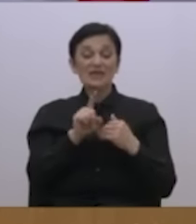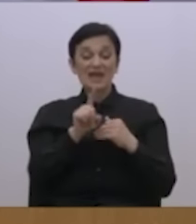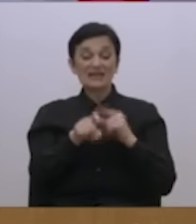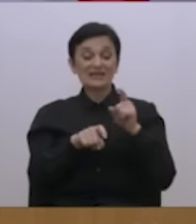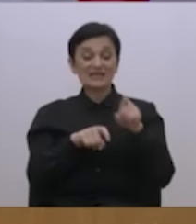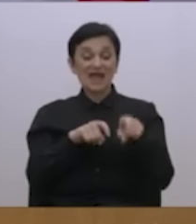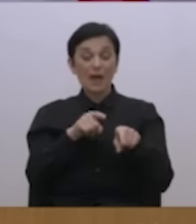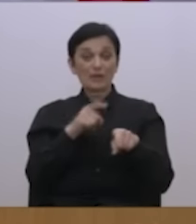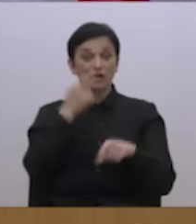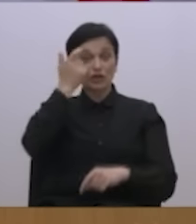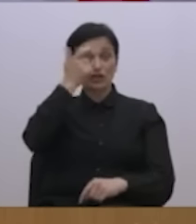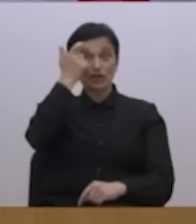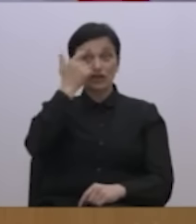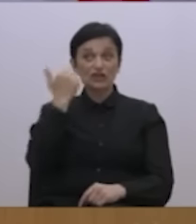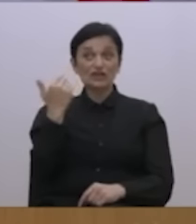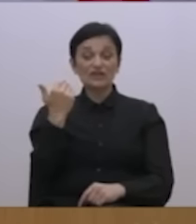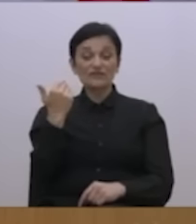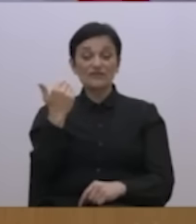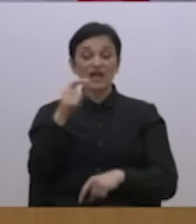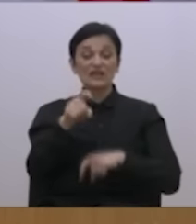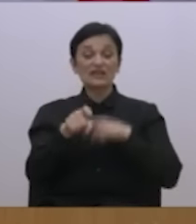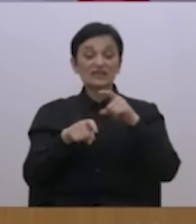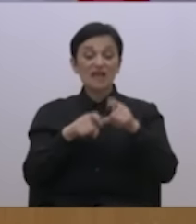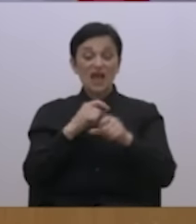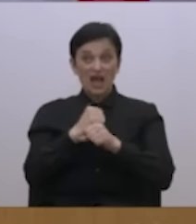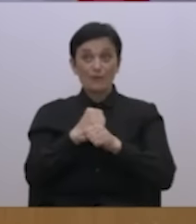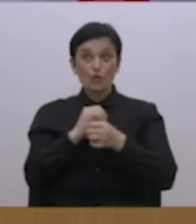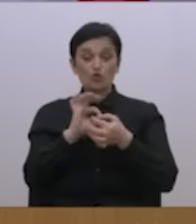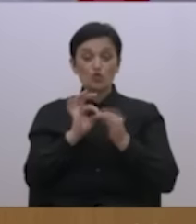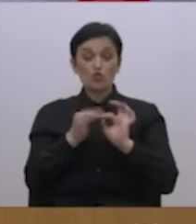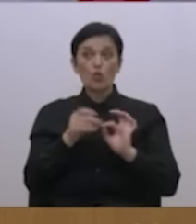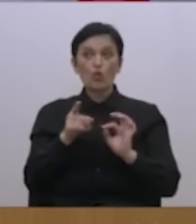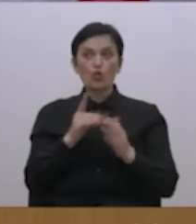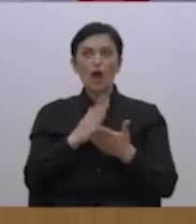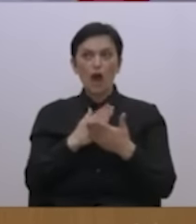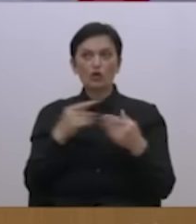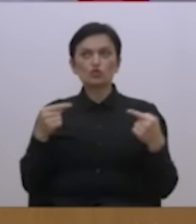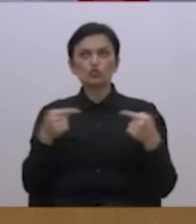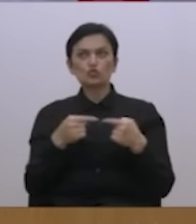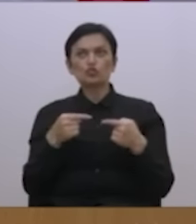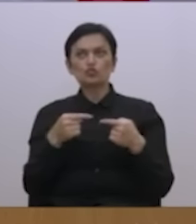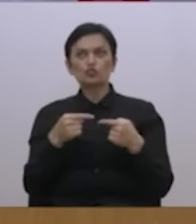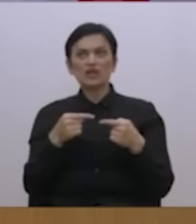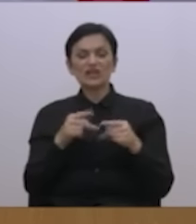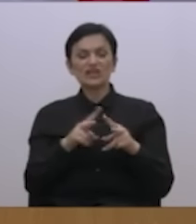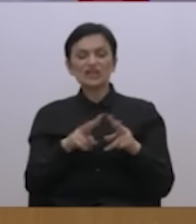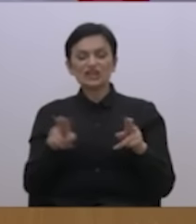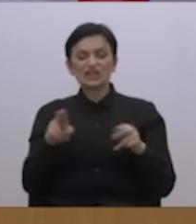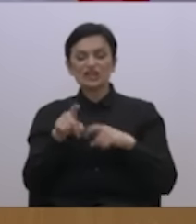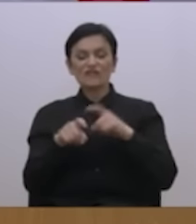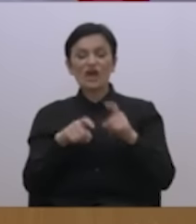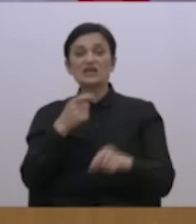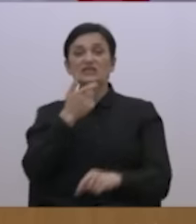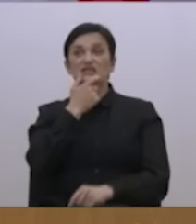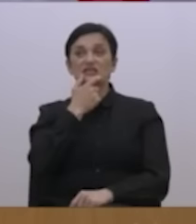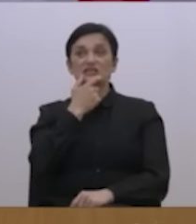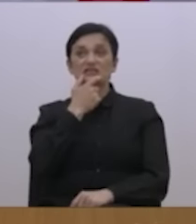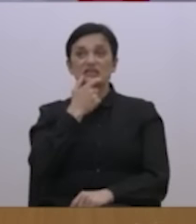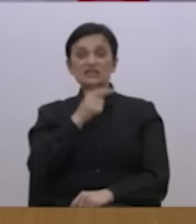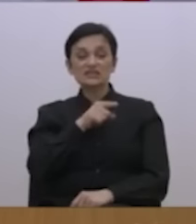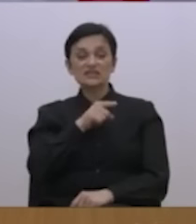ნაბიჯი, ბიძინა ივანიშვილის მიერ გადადგმული ეს ნაბიჯი კონკრეტულად არის ზუსტად იგივე ნაბიჯი, რაც მიხეილ